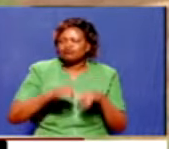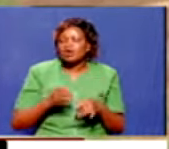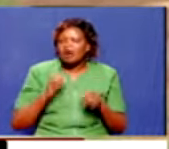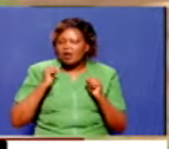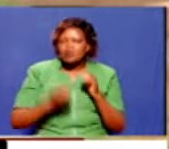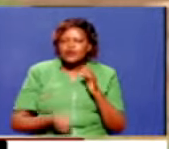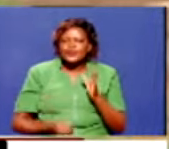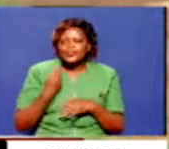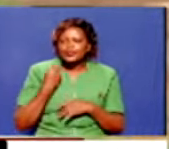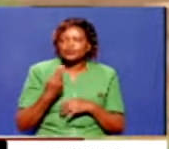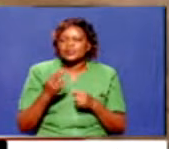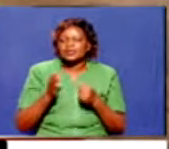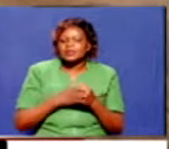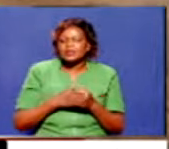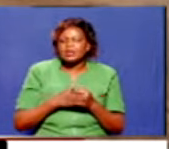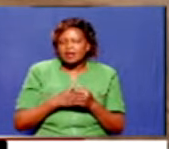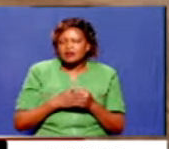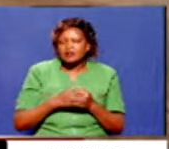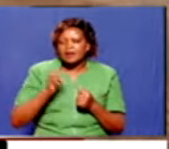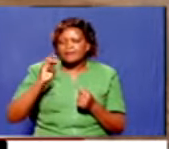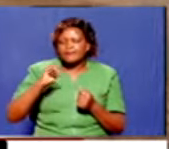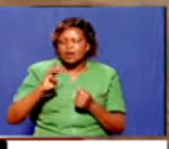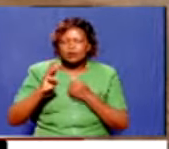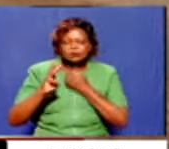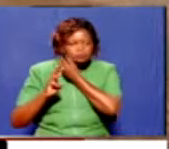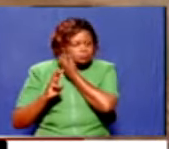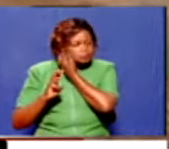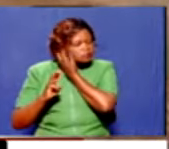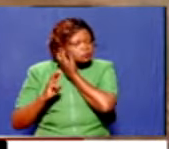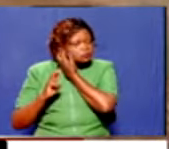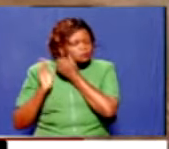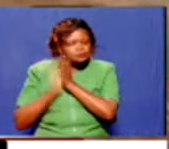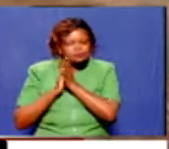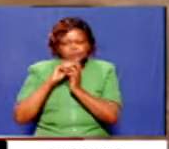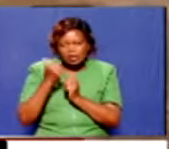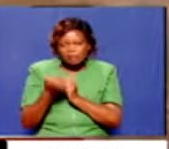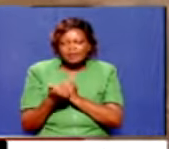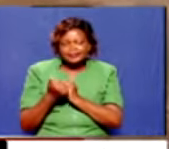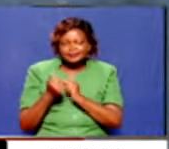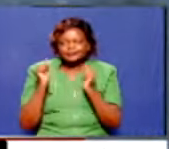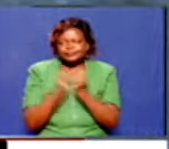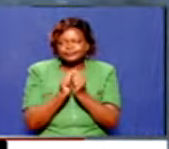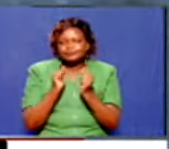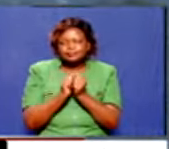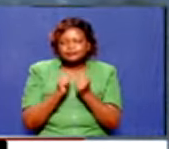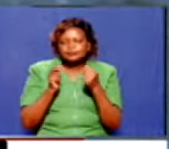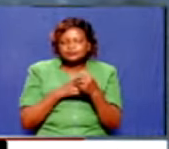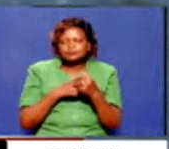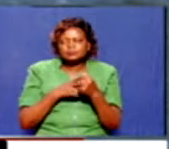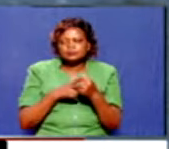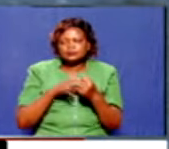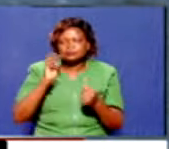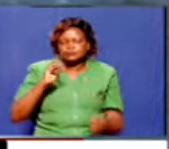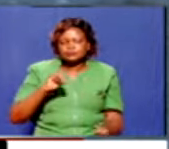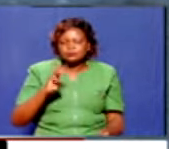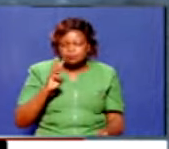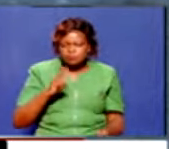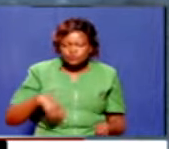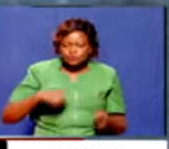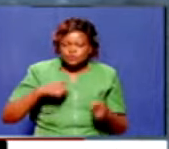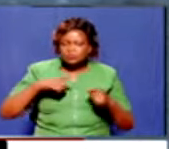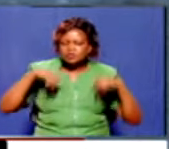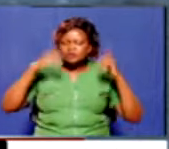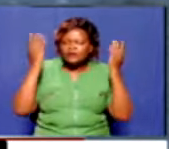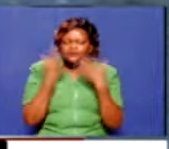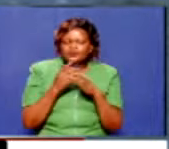megawati 29 za kawi, ilhali kingine kinazalisha megawati 17. We are successful the way we are with this